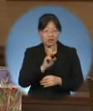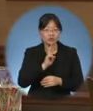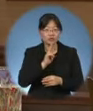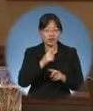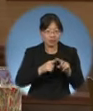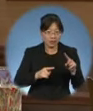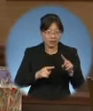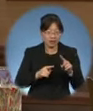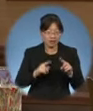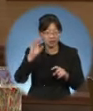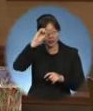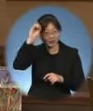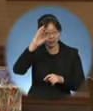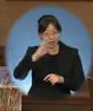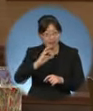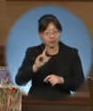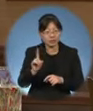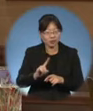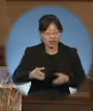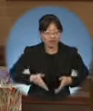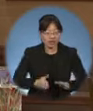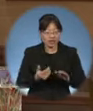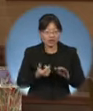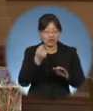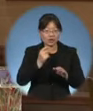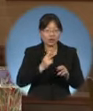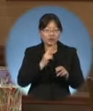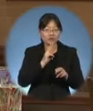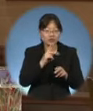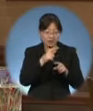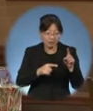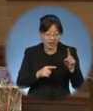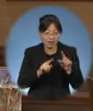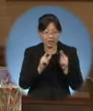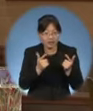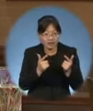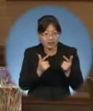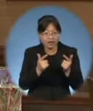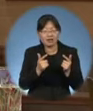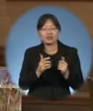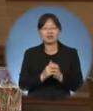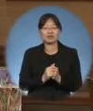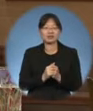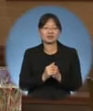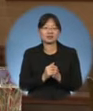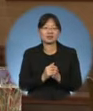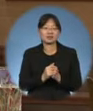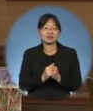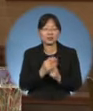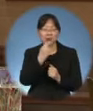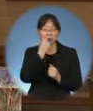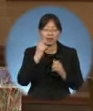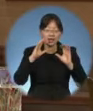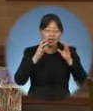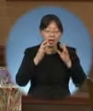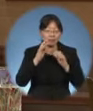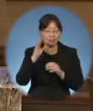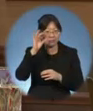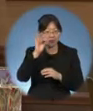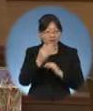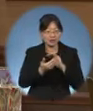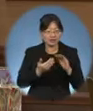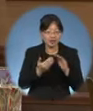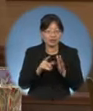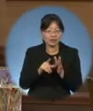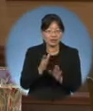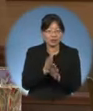살 반이 갑자기 태어나자마자 두 살 반 되는 거 아니잖아요. 그렇죠. 아직 뭐 그 핏덩어리 100일도 되기 전